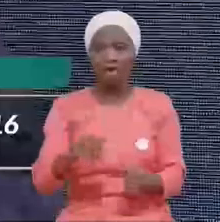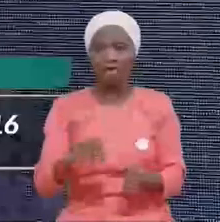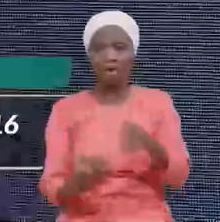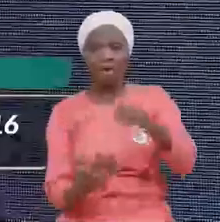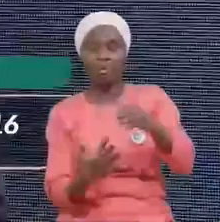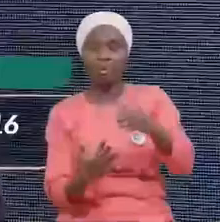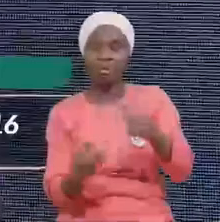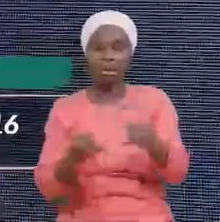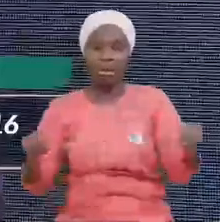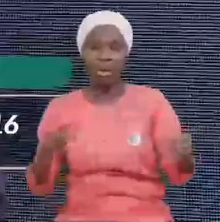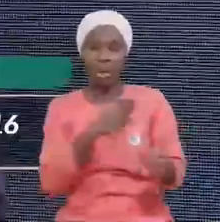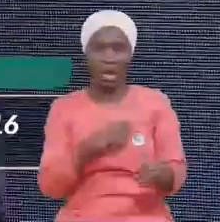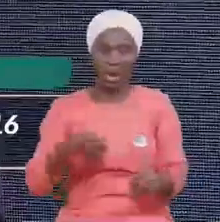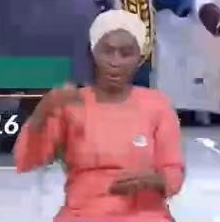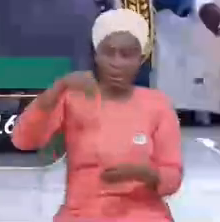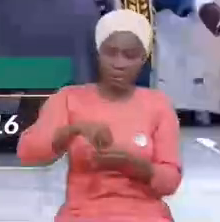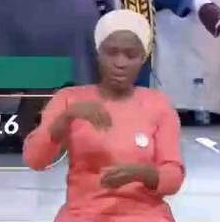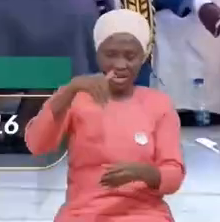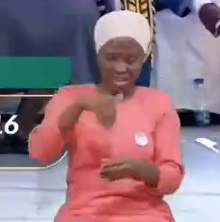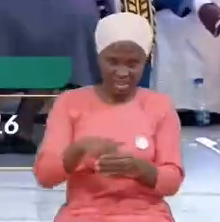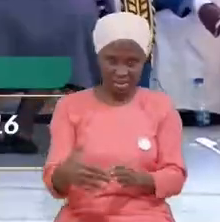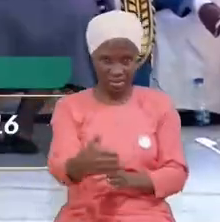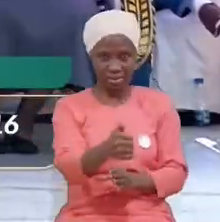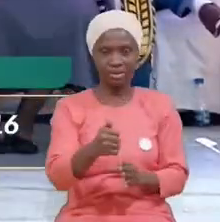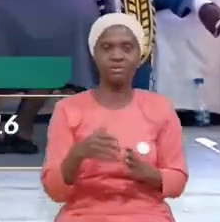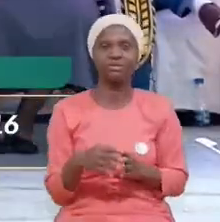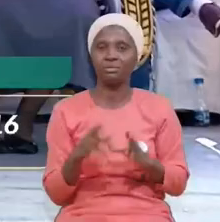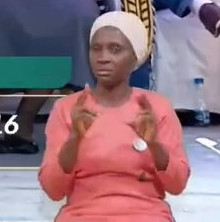Et tu ne peux pas prendre un fer chaud et l'enfoncer dans ton corps.